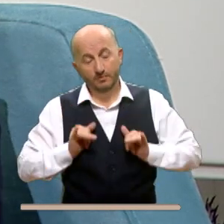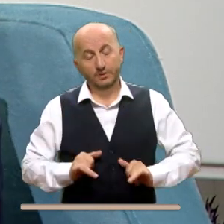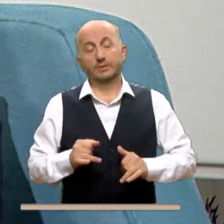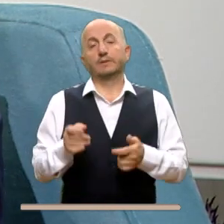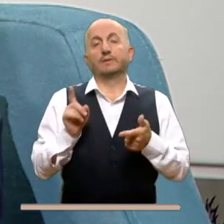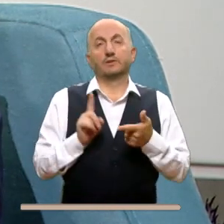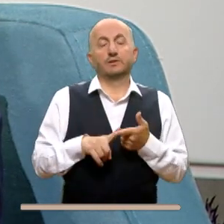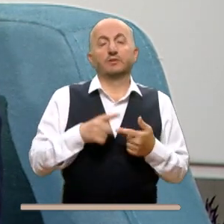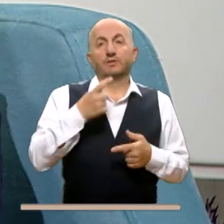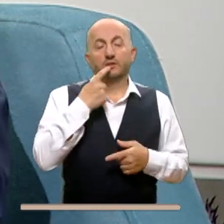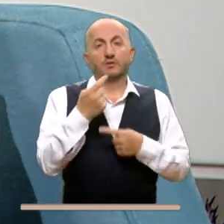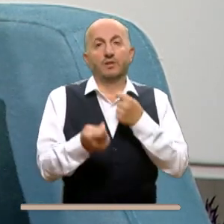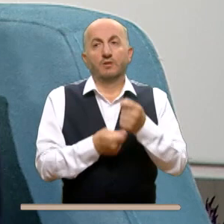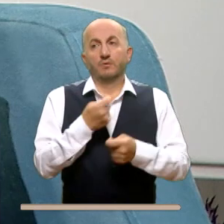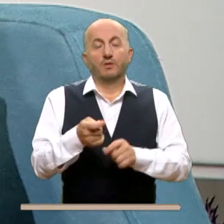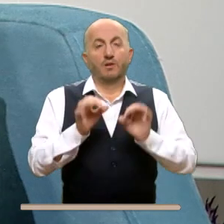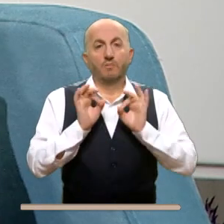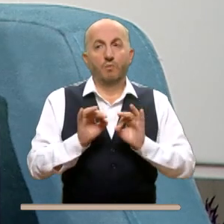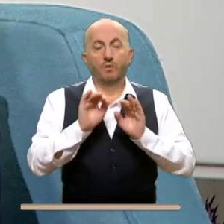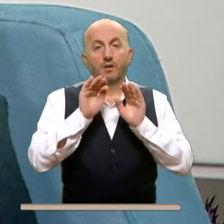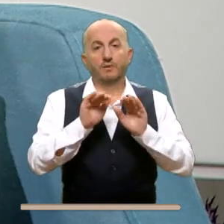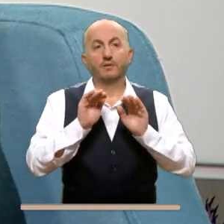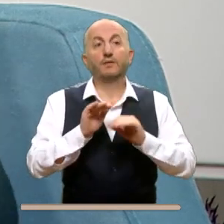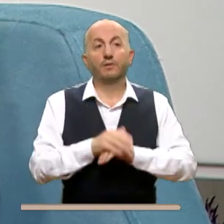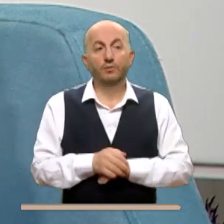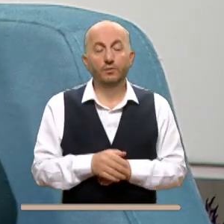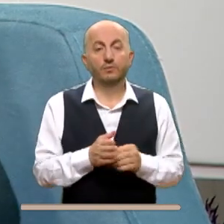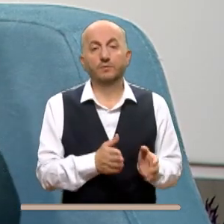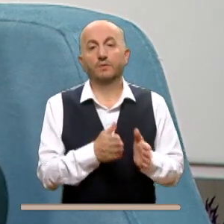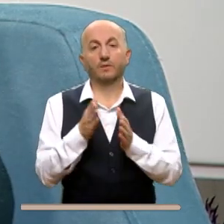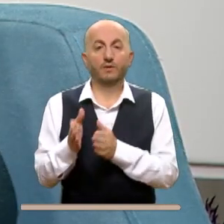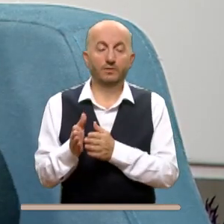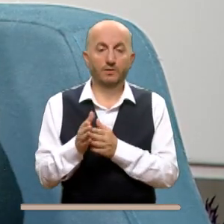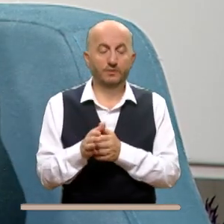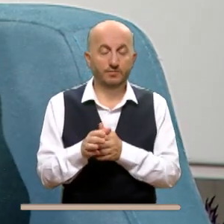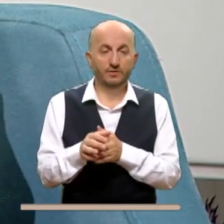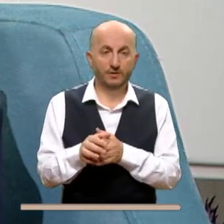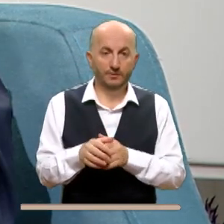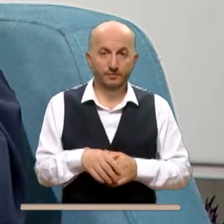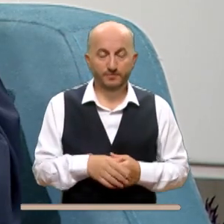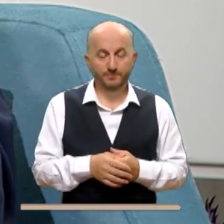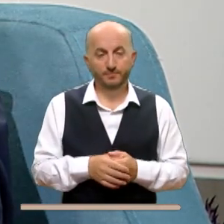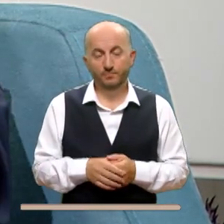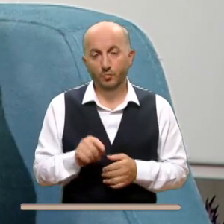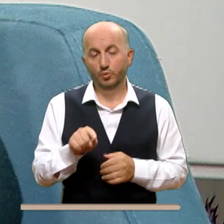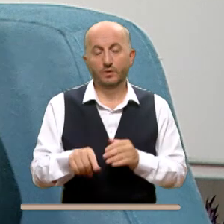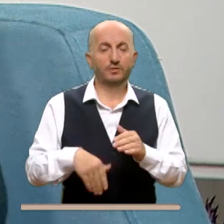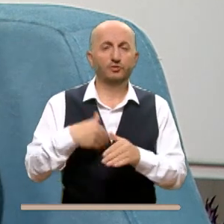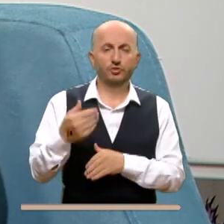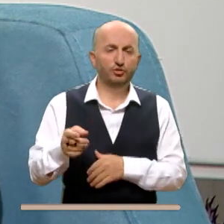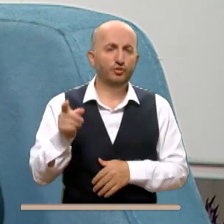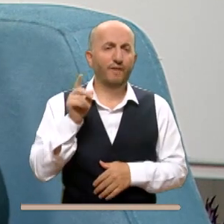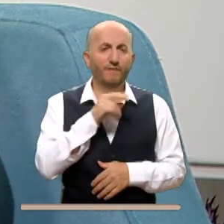dil çalışmalarını öğrencilerimizi muhakkak destekliyoruz. Ayrıca o akademik destek programlarında bahsedeceğim. Bunların dışında Fransızca,